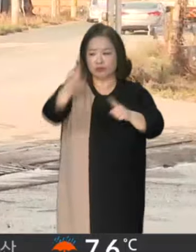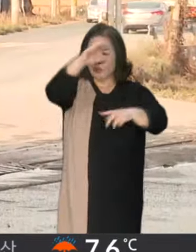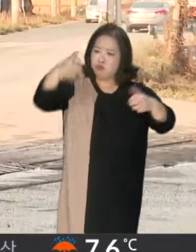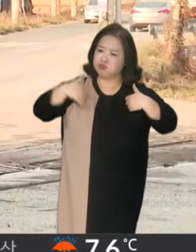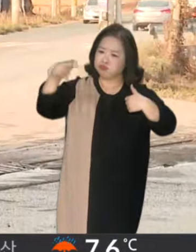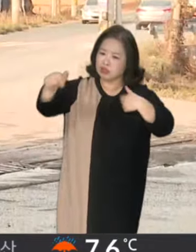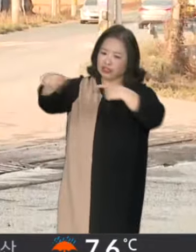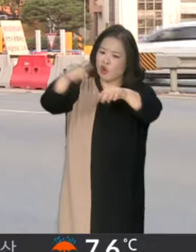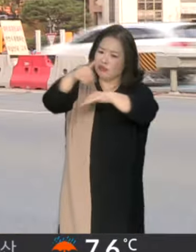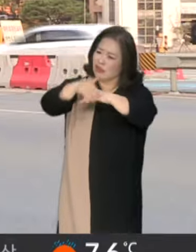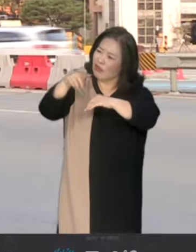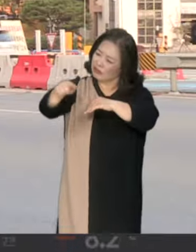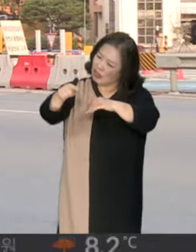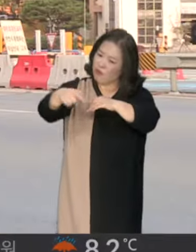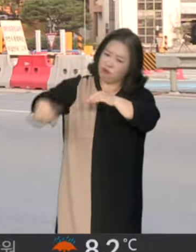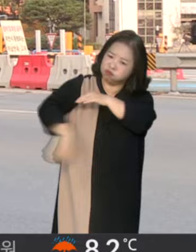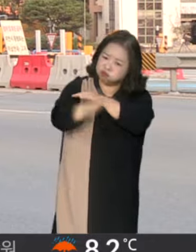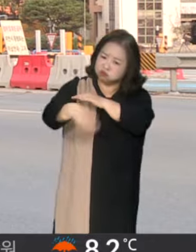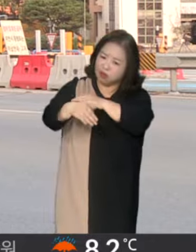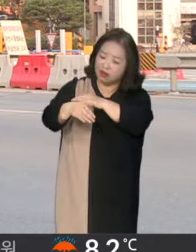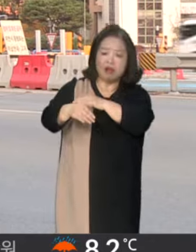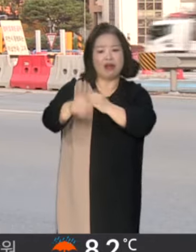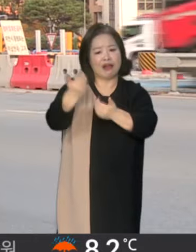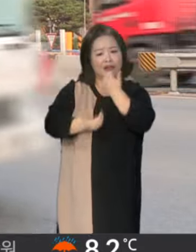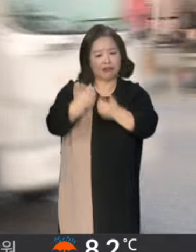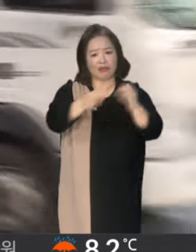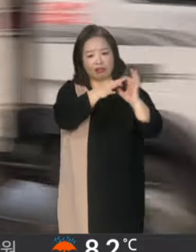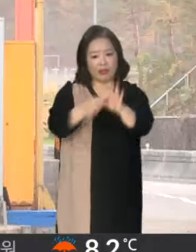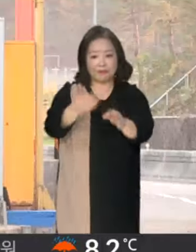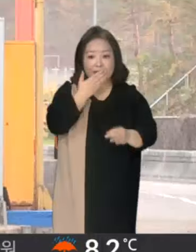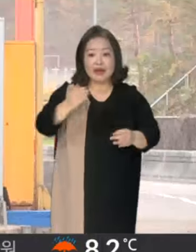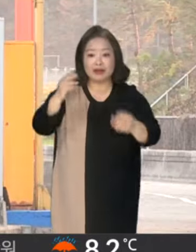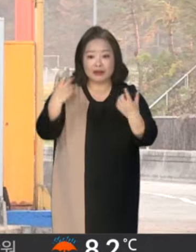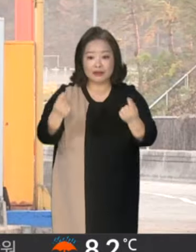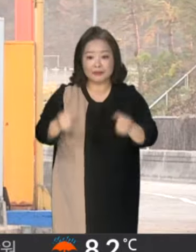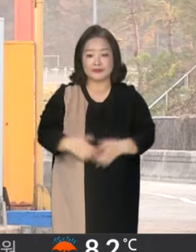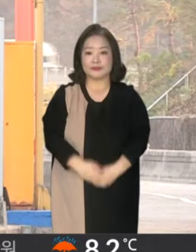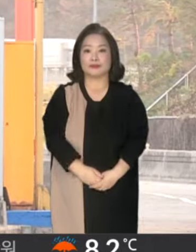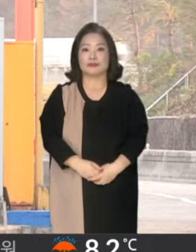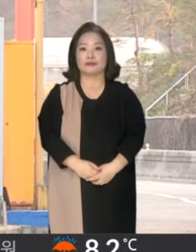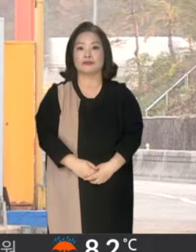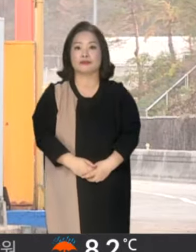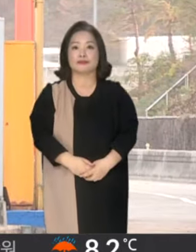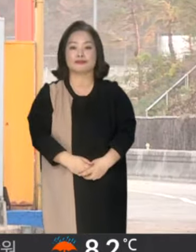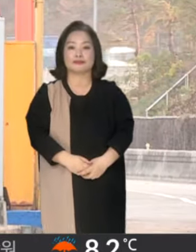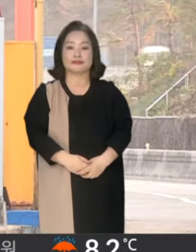양측의합의없이정책이추진되고있다며반발하고있어 갈등이 지속될가능성이높다고주장하고있다. 연합뉴스TV박규정기자입니다.